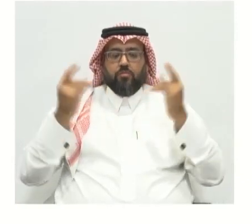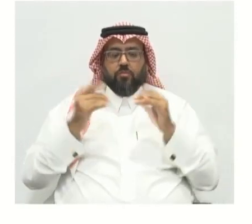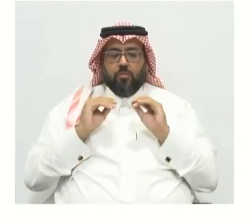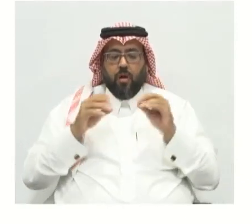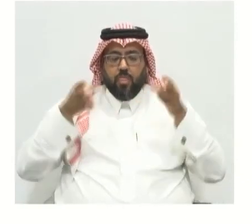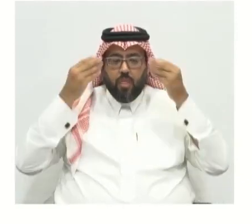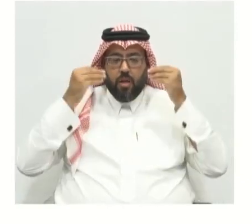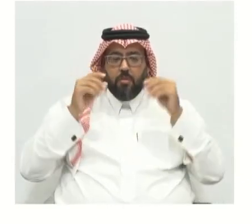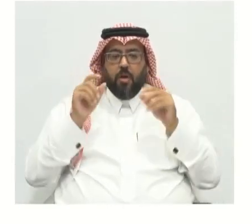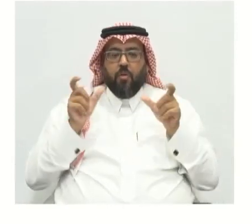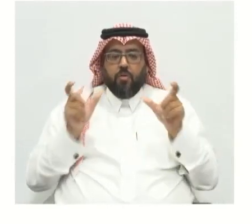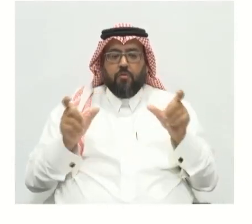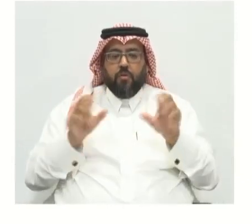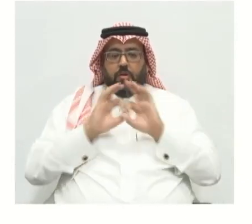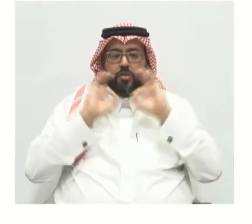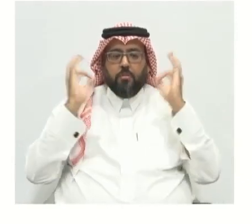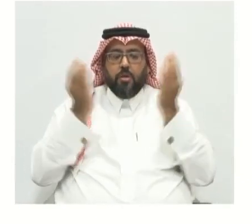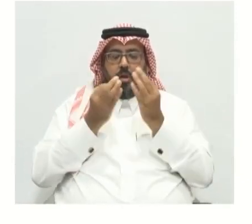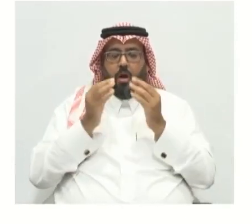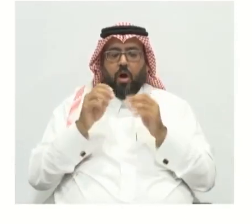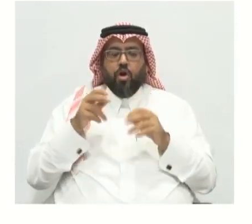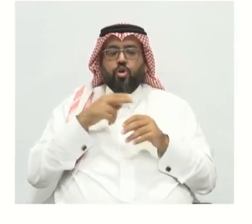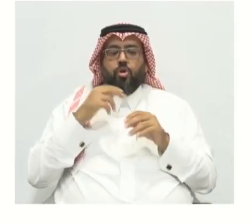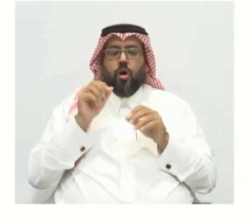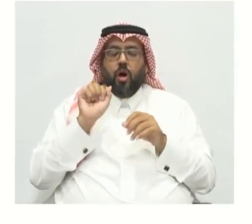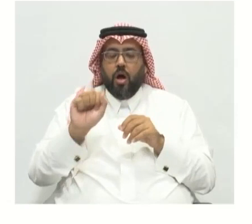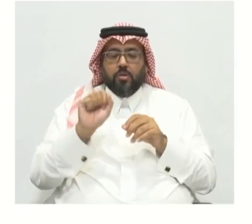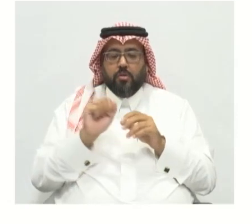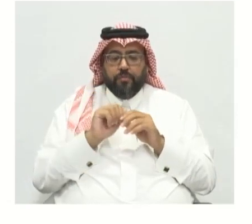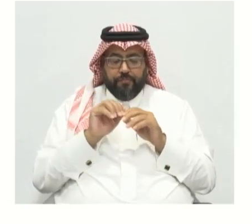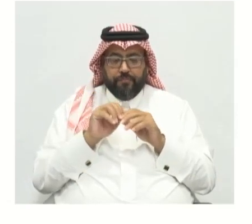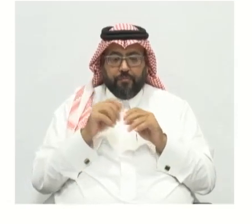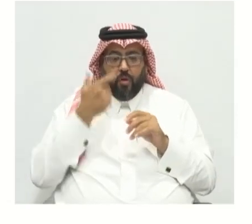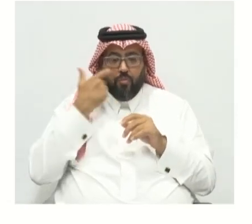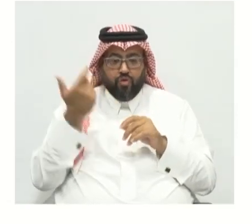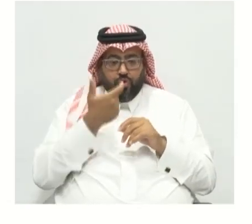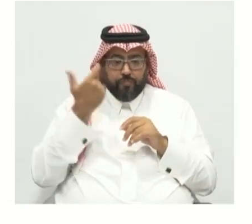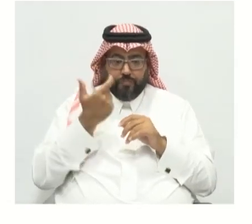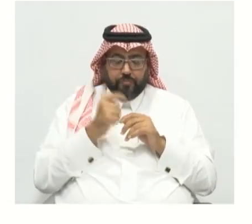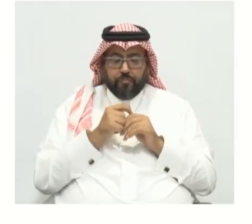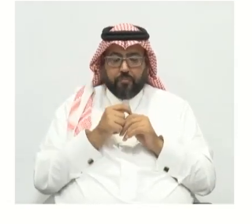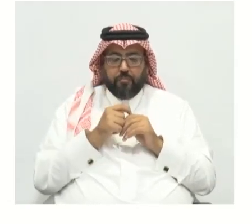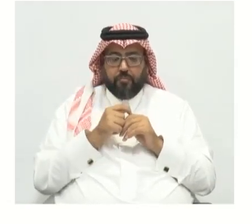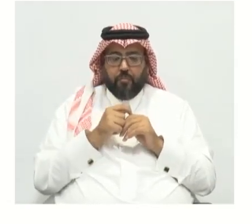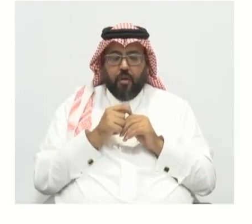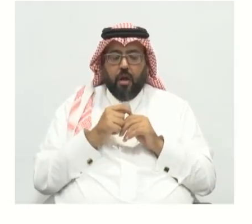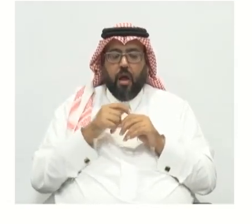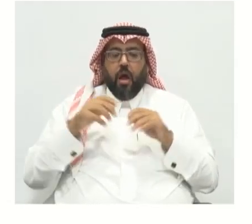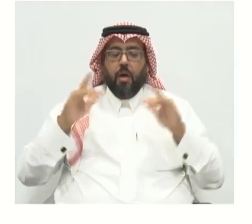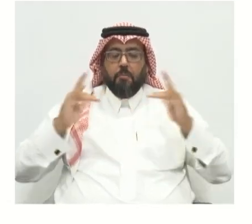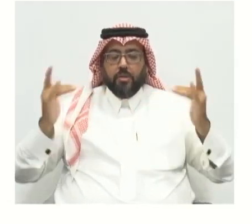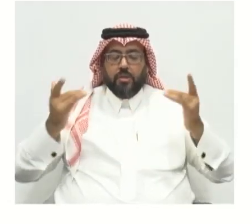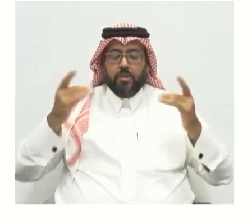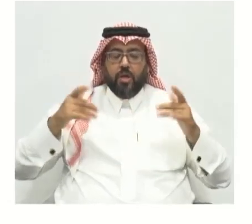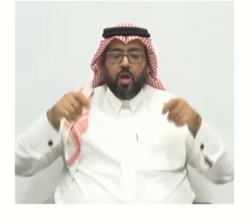والدفاعيه وجميع الشؤون العامه للدوله ويشرف على تنفيذها وينظر في قرارات مجلس الوزراء وهو